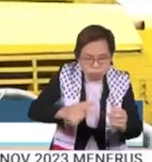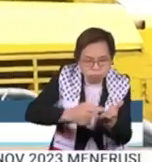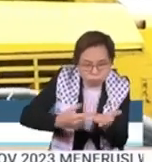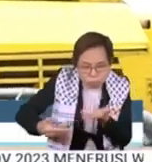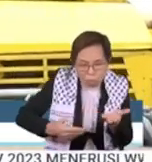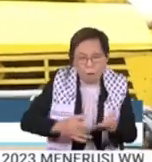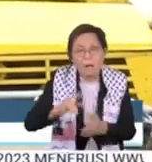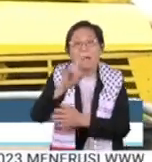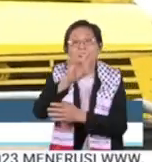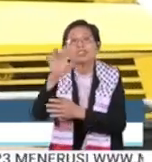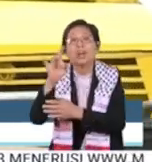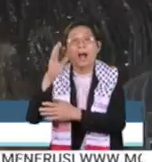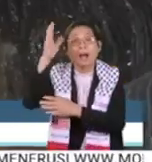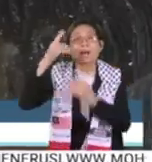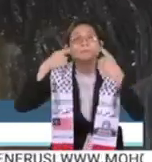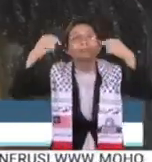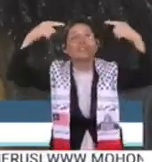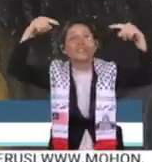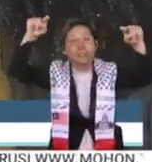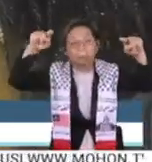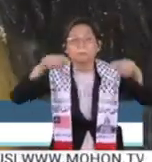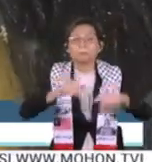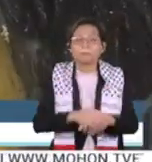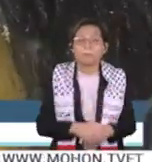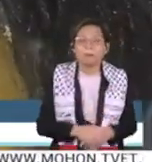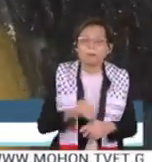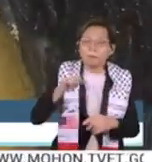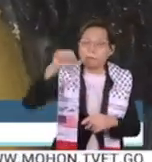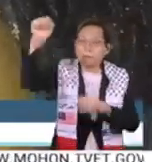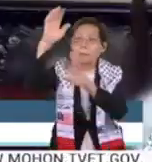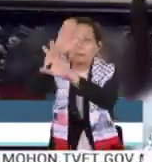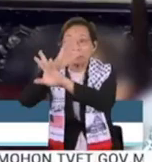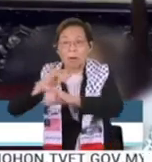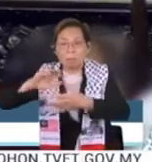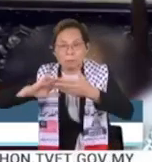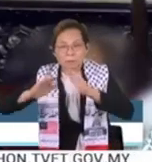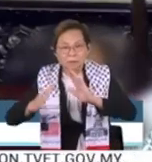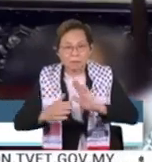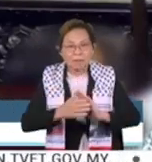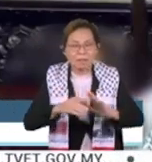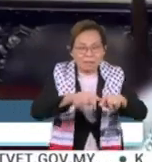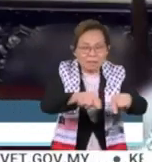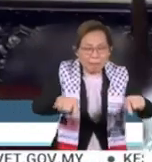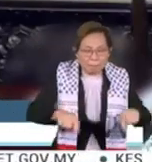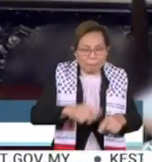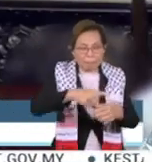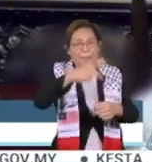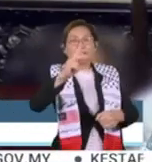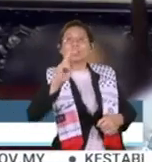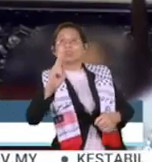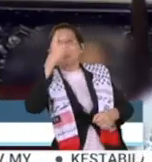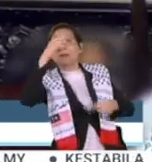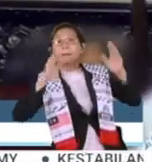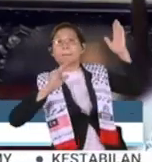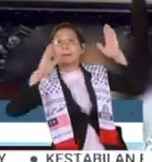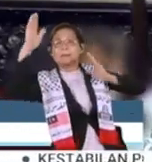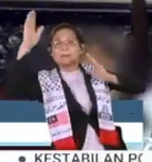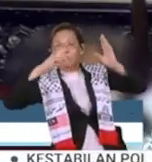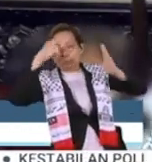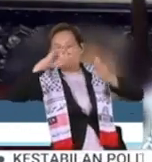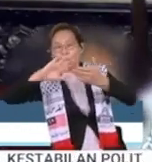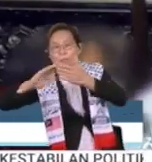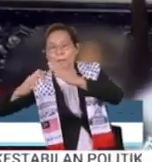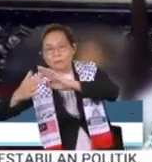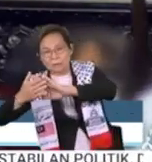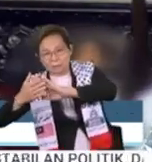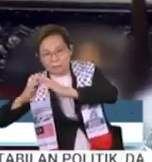akan terjelma hasil yang baik supaya Sabah dan Sarawak ini menjadi jelapang padi yang kedua bagi Malaysia untuk masa